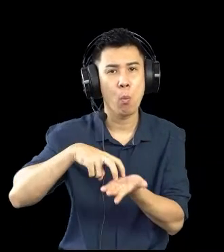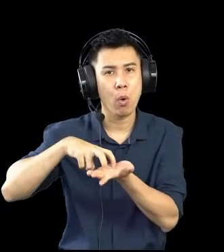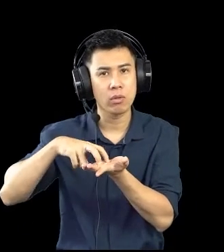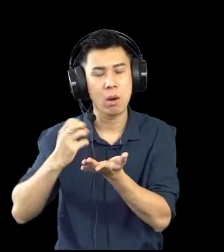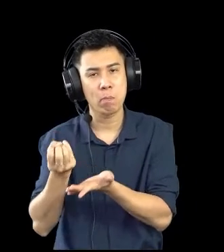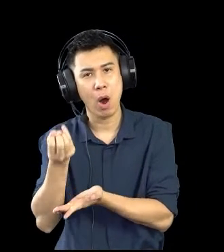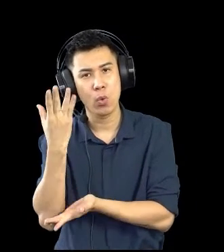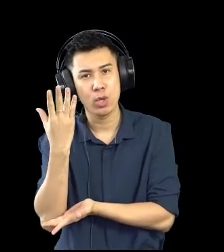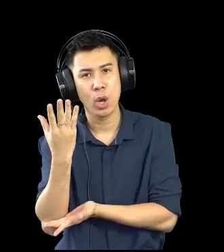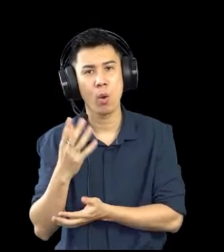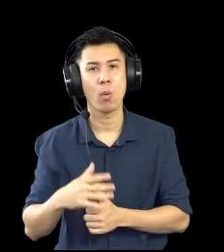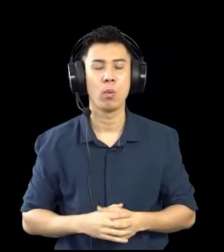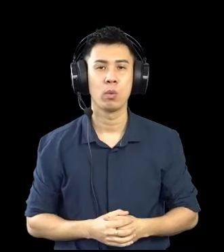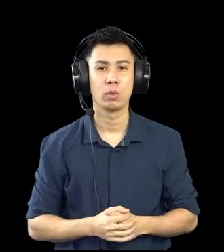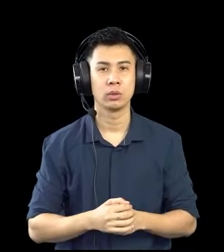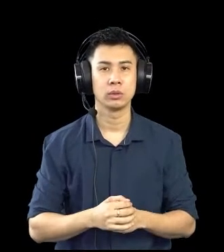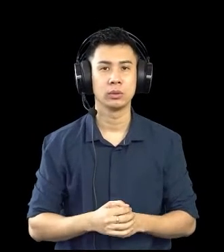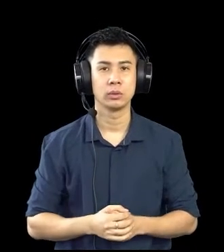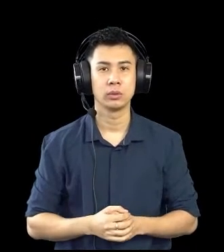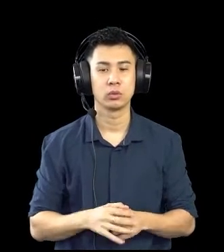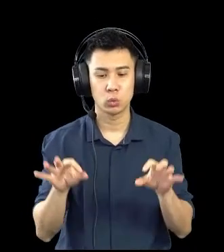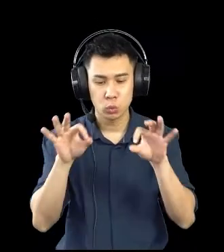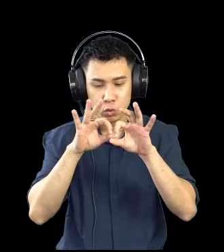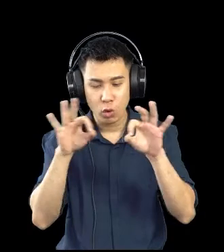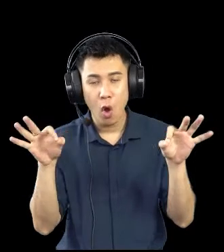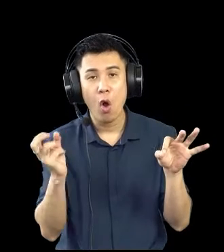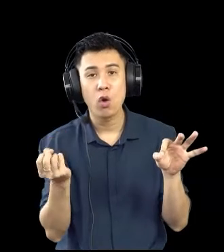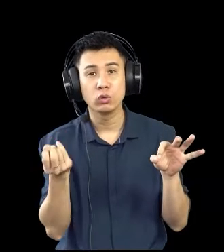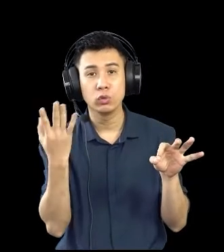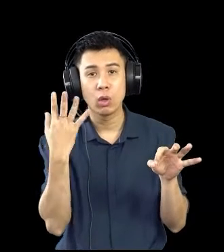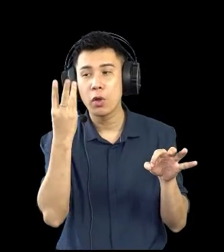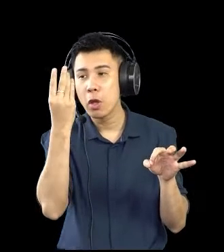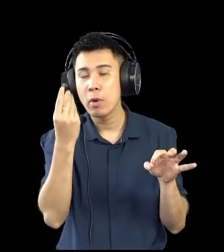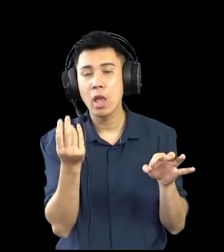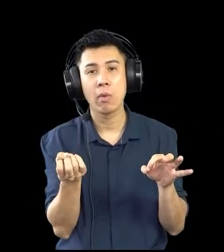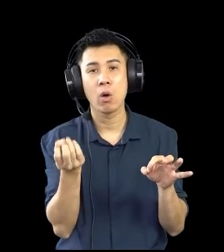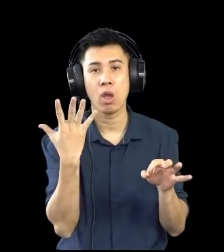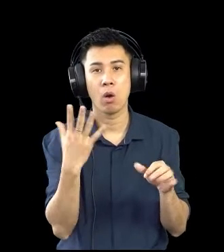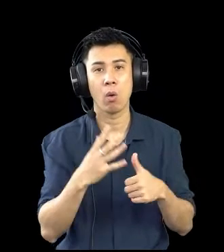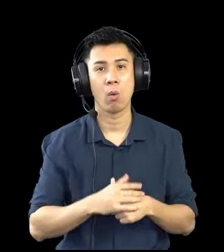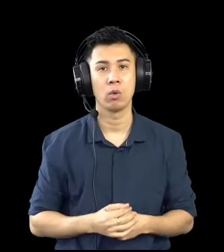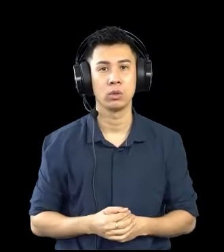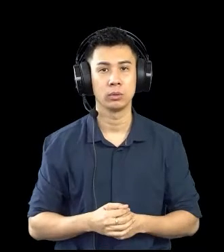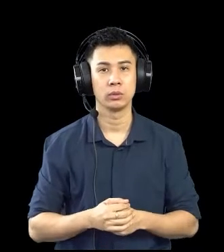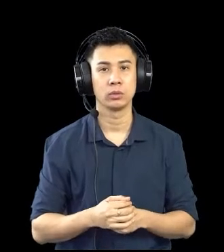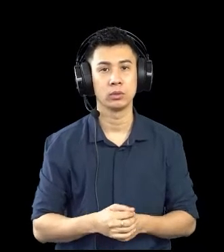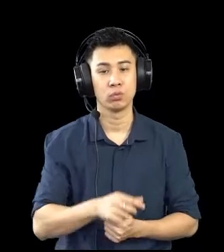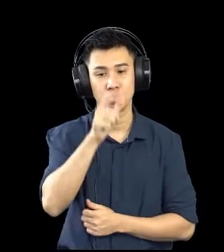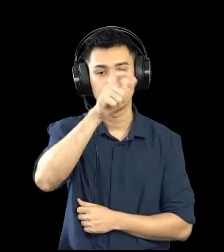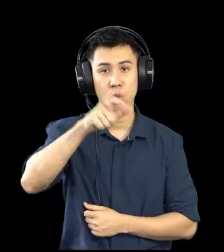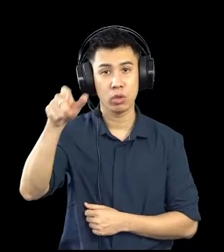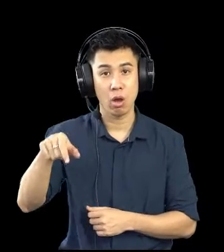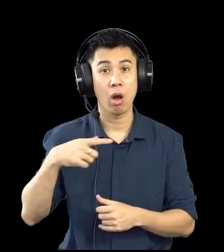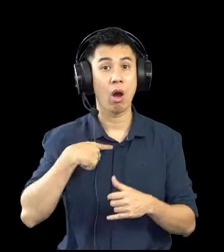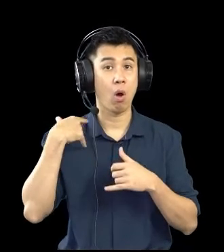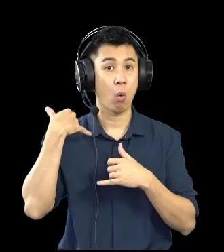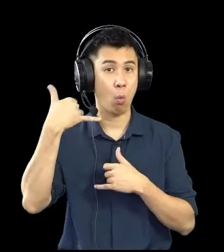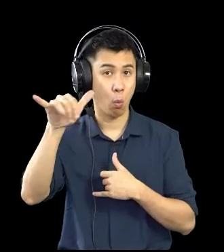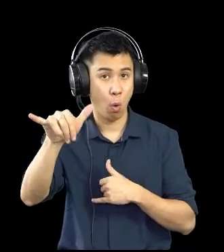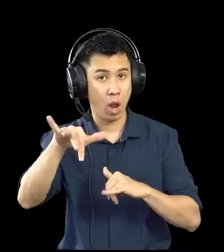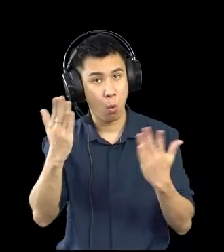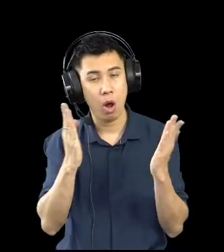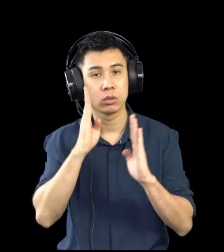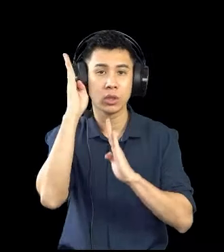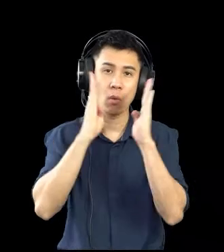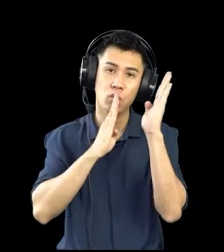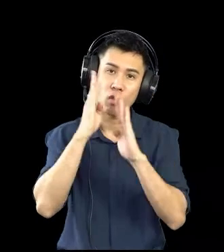tức là cái độ rộng của bọn em đã có những cái đo đếm được chưa? Và hiện tại cái đối tượng bọn em tiếp cận đang ở thành thị hay là bọn em đã